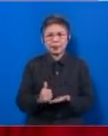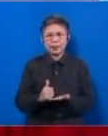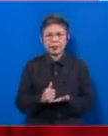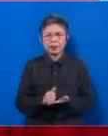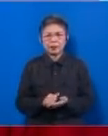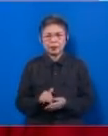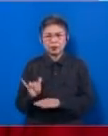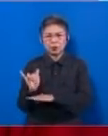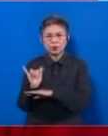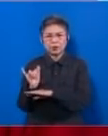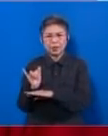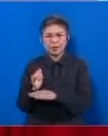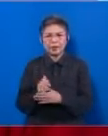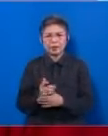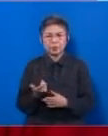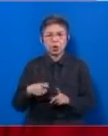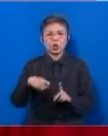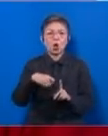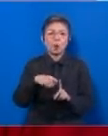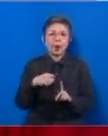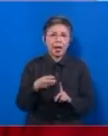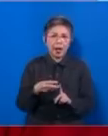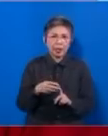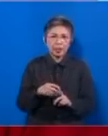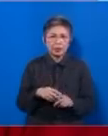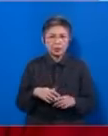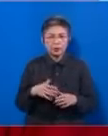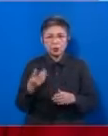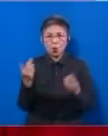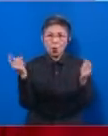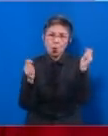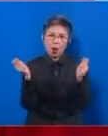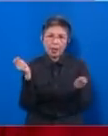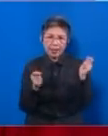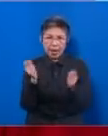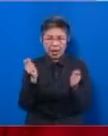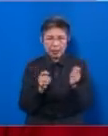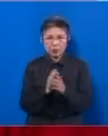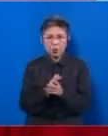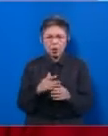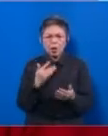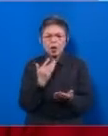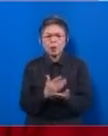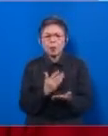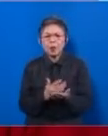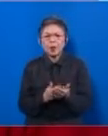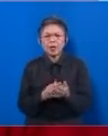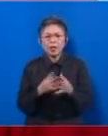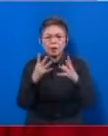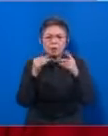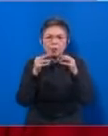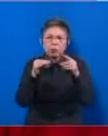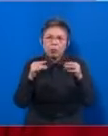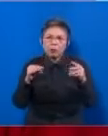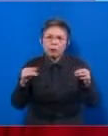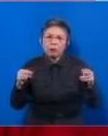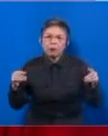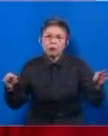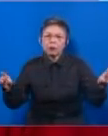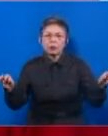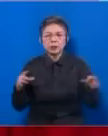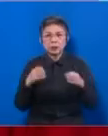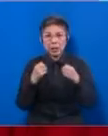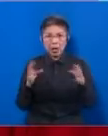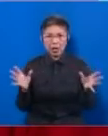di Yogyakarta ini, seperti ketoprak, kerawitan wayang itu kok semakin lama lagi semakin kayak itu semakin menghilang.